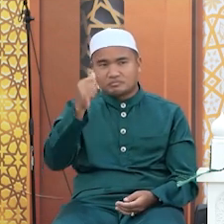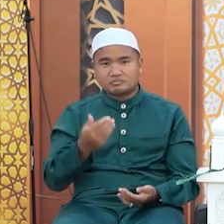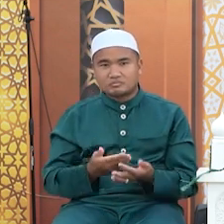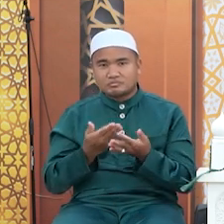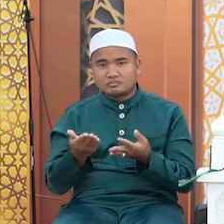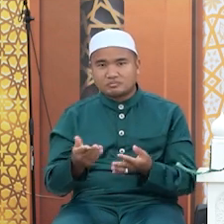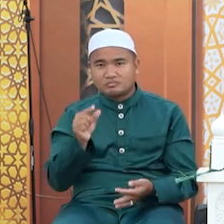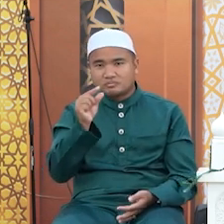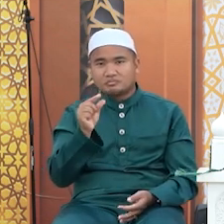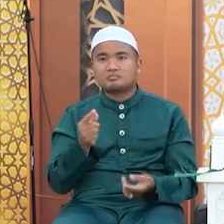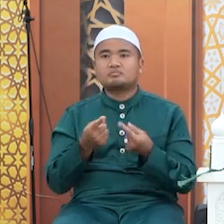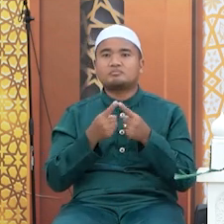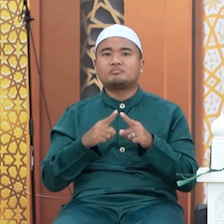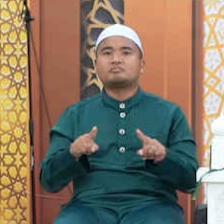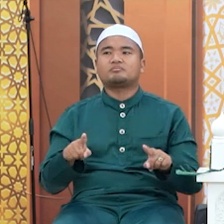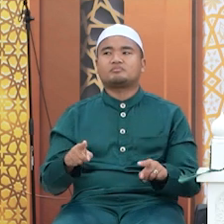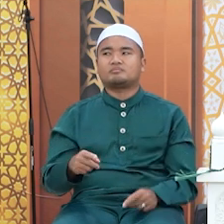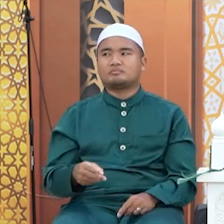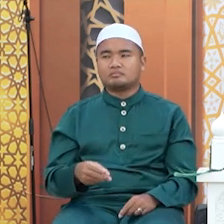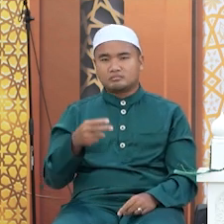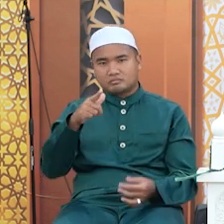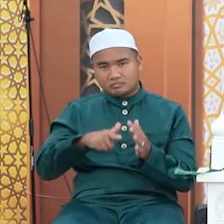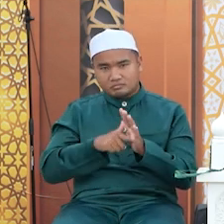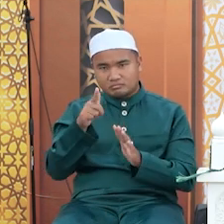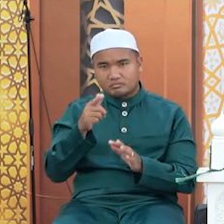nikmat yang lain, boleh makan banyak benda ni. Rahmat.